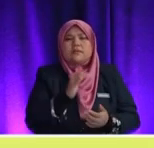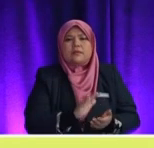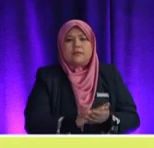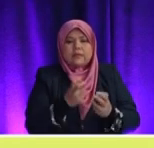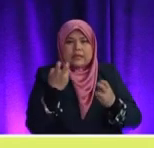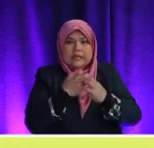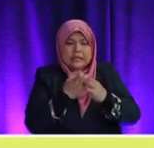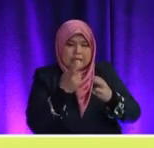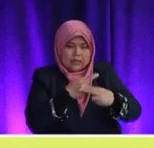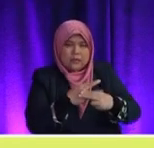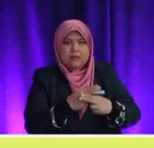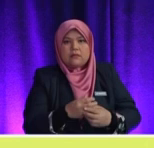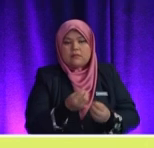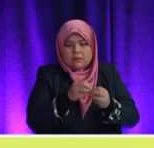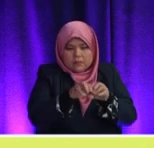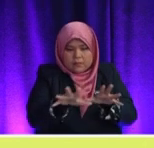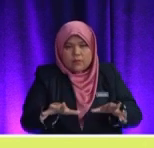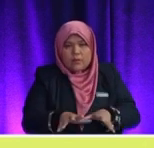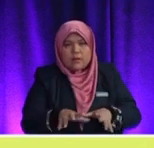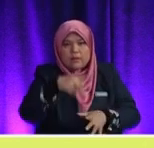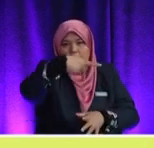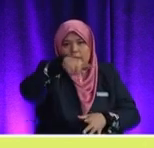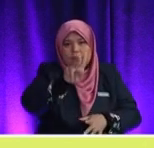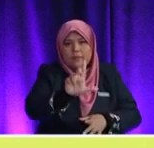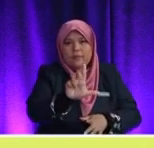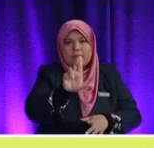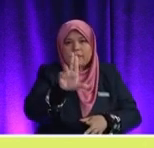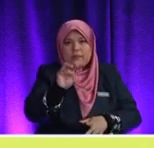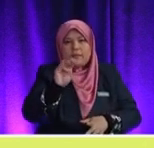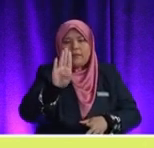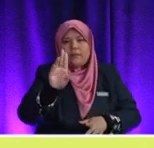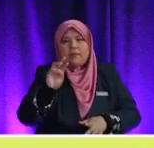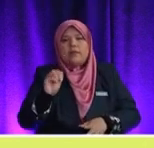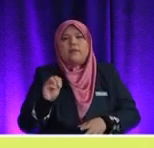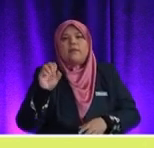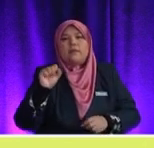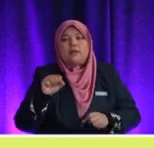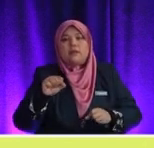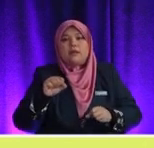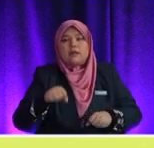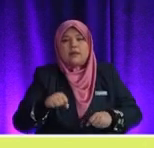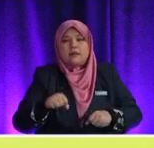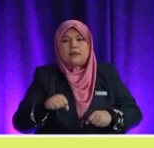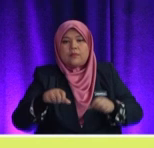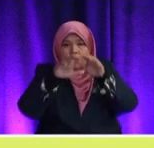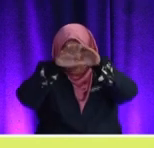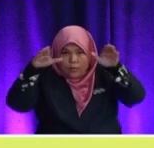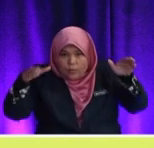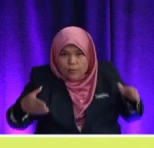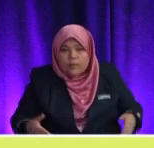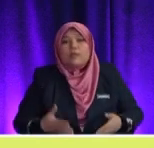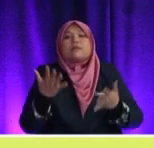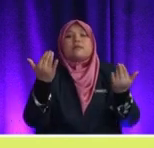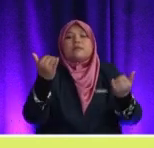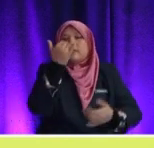elektrolisis bagi leburan Plumbon dua bromida perlu di jalan dekan di dalam kebo asap Oke bagi